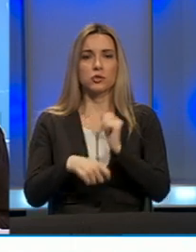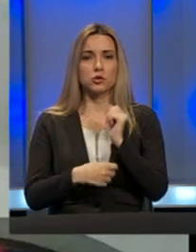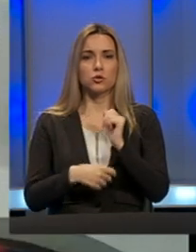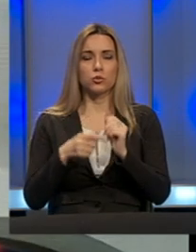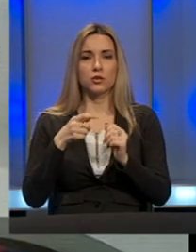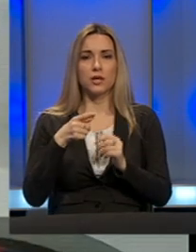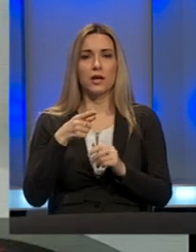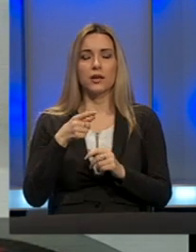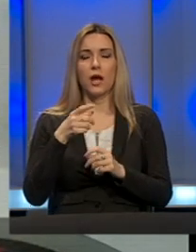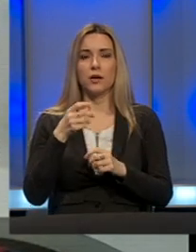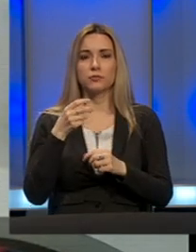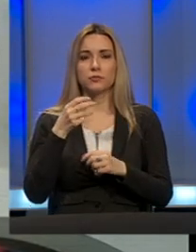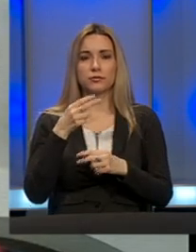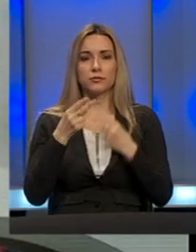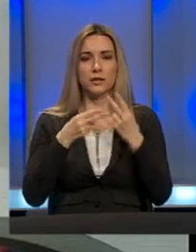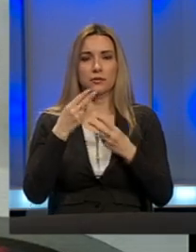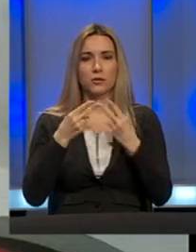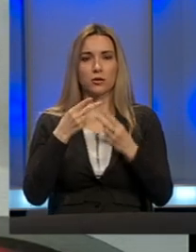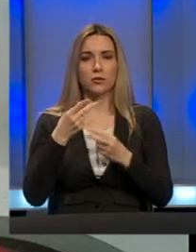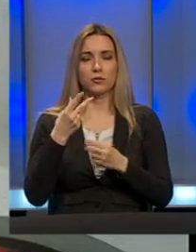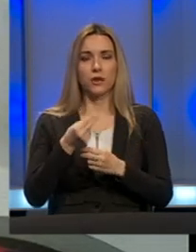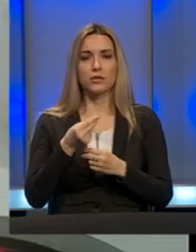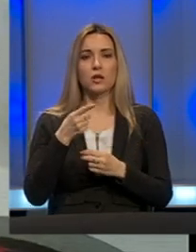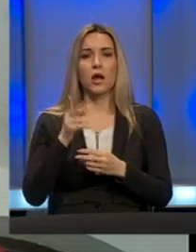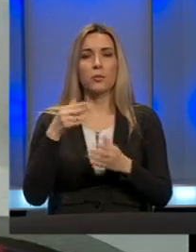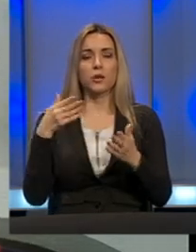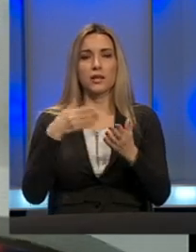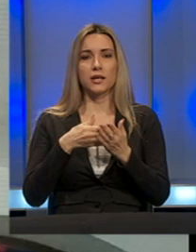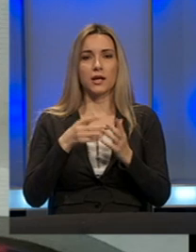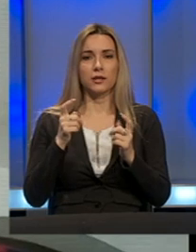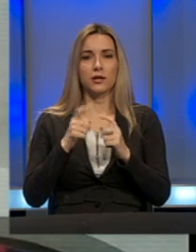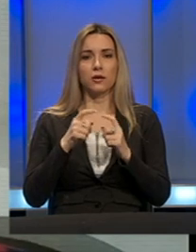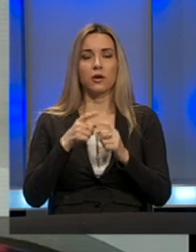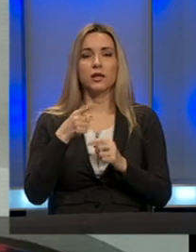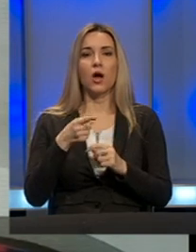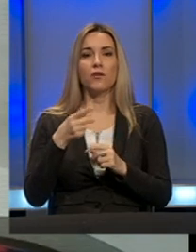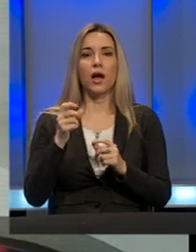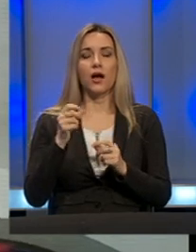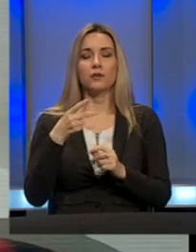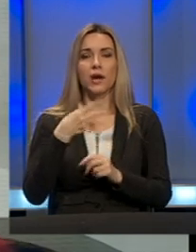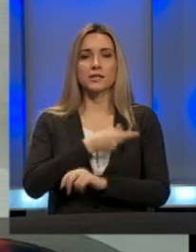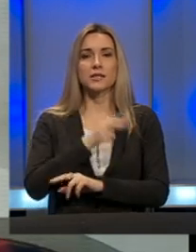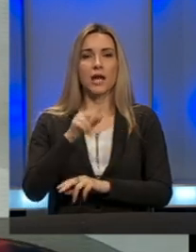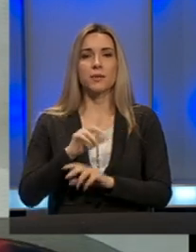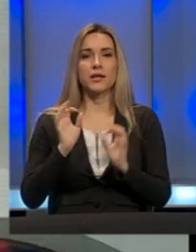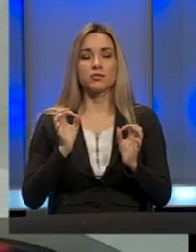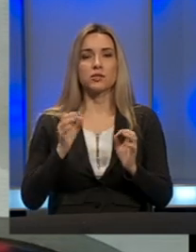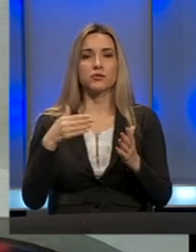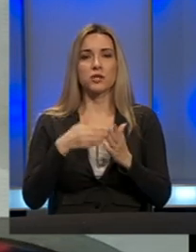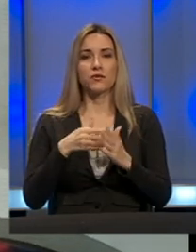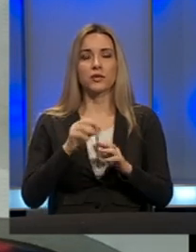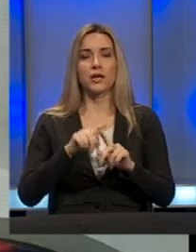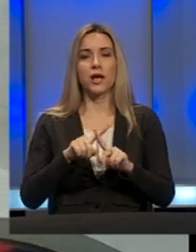na koronavirus, no postoje mnogobrojni indirektni dokazi o tome kako ova BCG vakcina zapravo ima nespecifične efekte